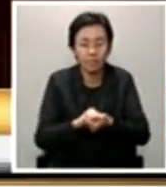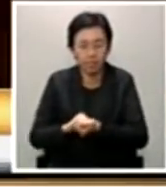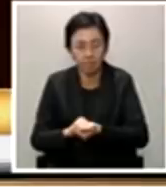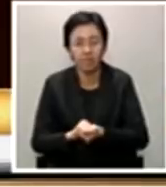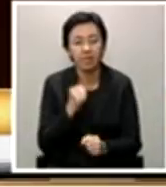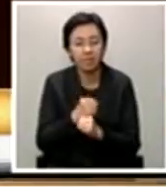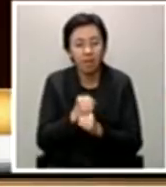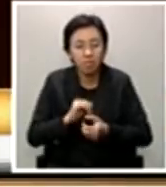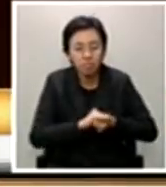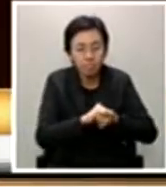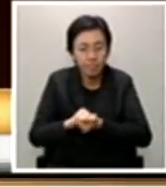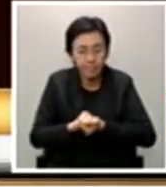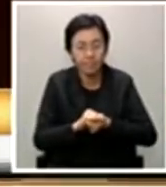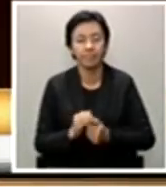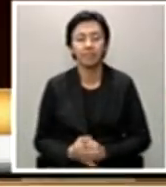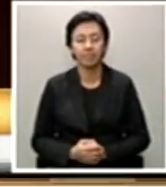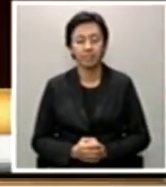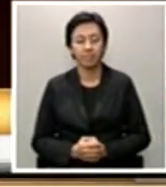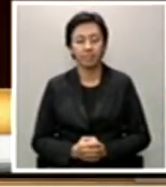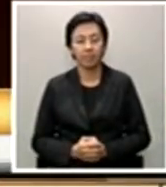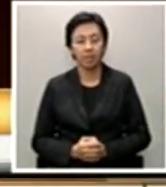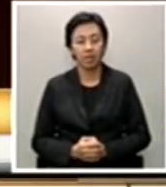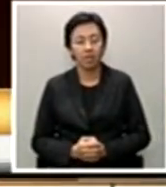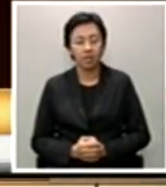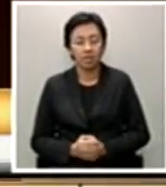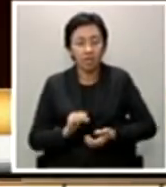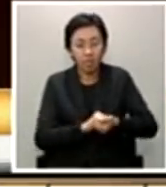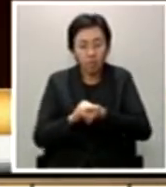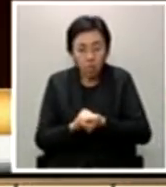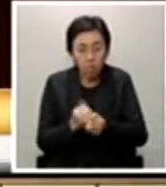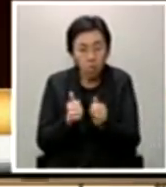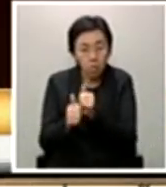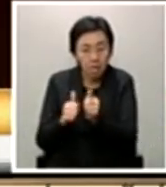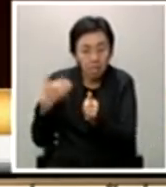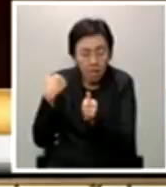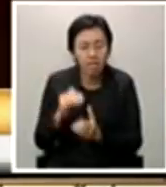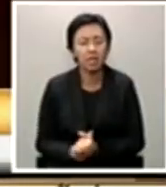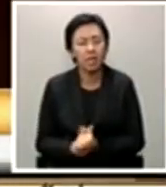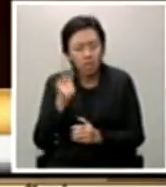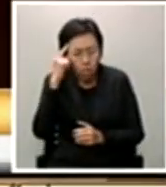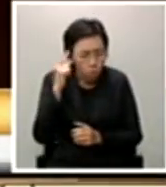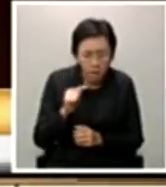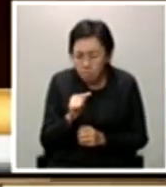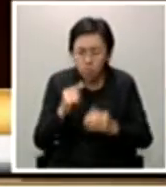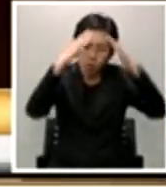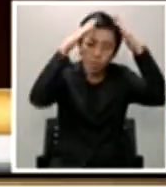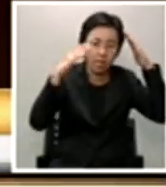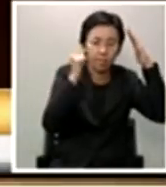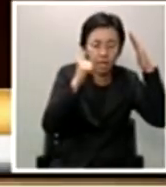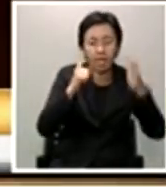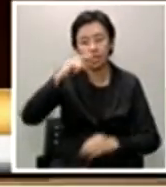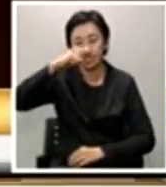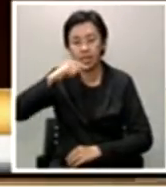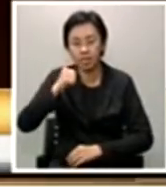ามาทำงานกับเราแต่ว่าเขาจะมากับเราเนี่ยเขามีคู่แข่งนะครับเขามีทางเลือกเขาจะไปเวียดนามก็ได้ไท